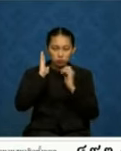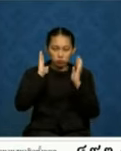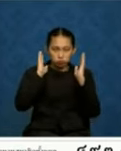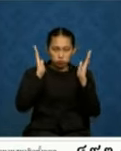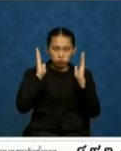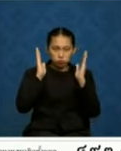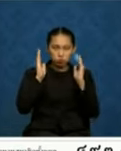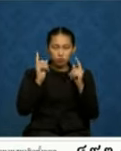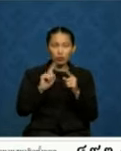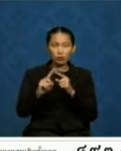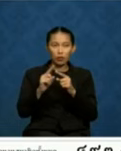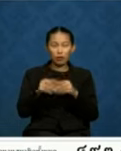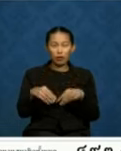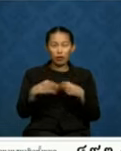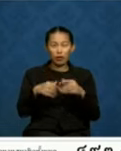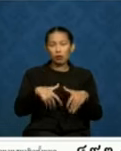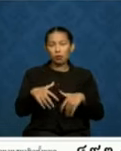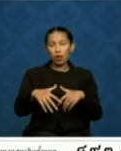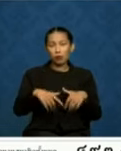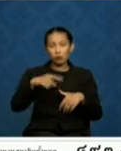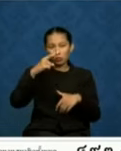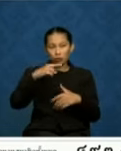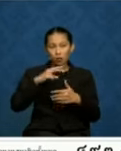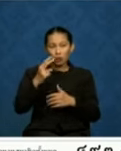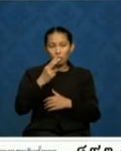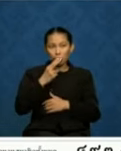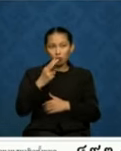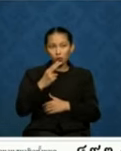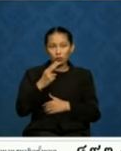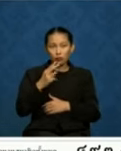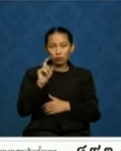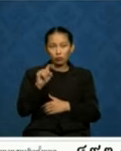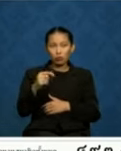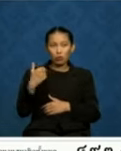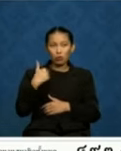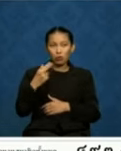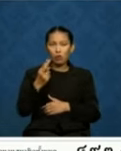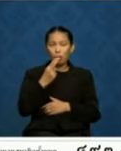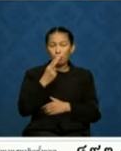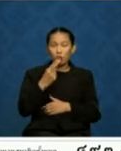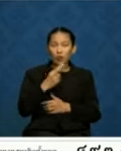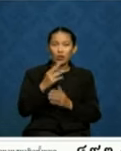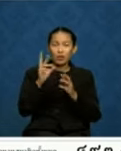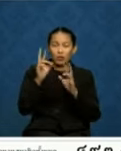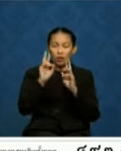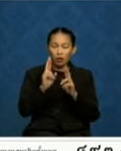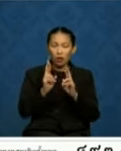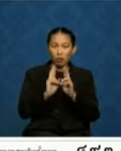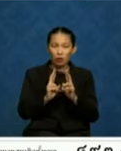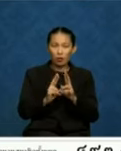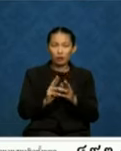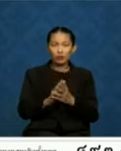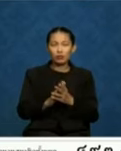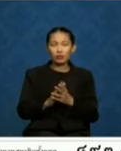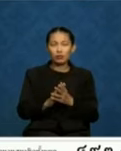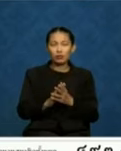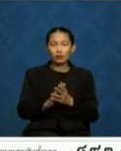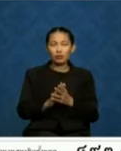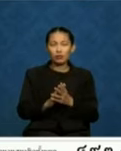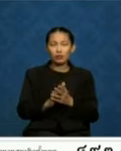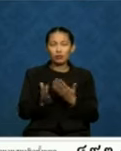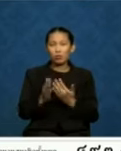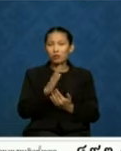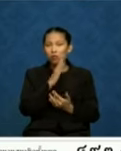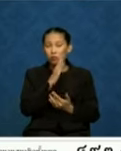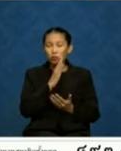ชนชาวไทยรู้ว่าการบริโภคบุหรี่นั้นจะต้องบริโภคบุหรี่อย่างระมัดระวังตามสมควรหรือละ